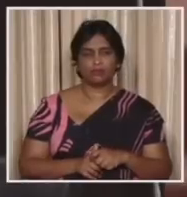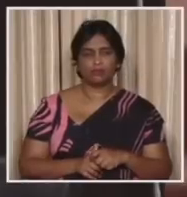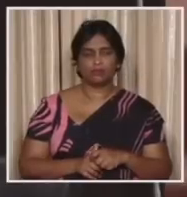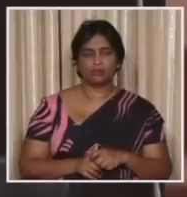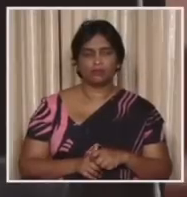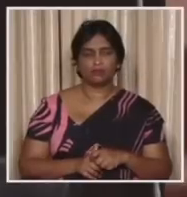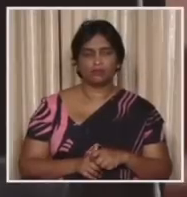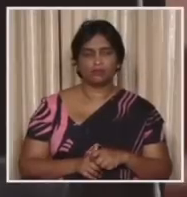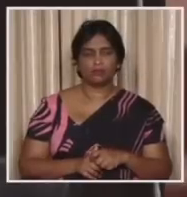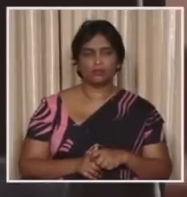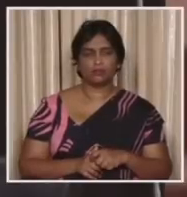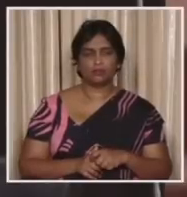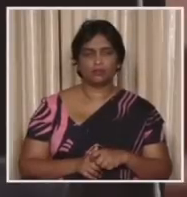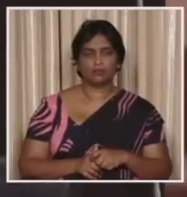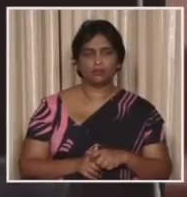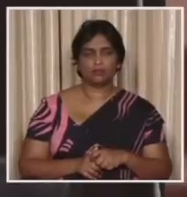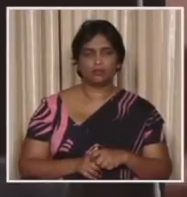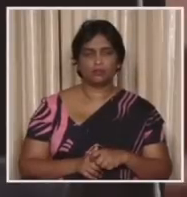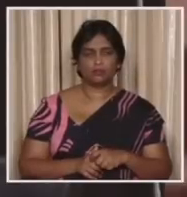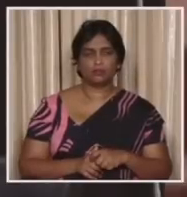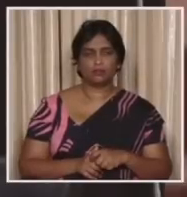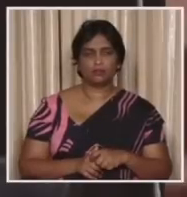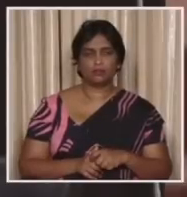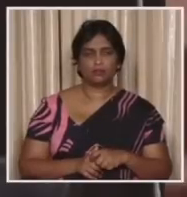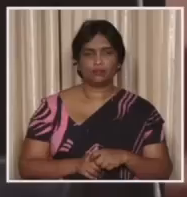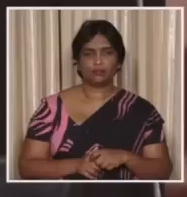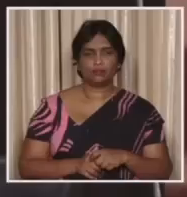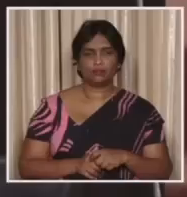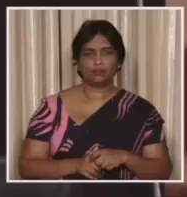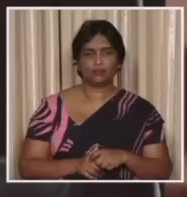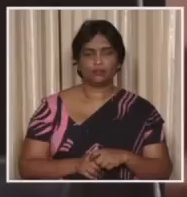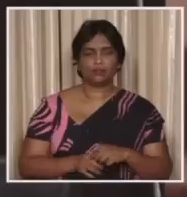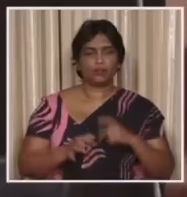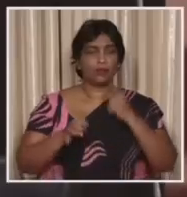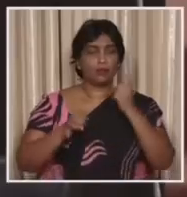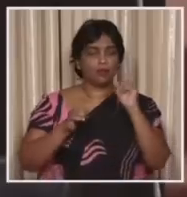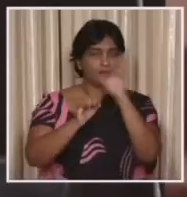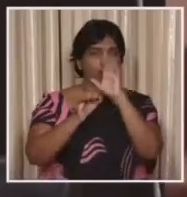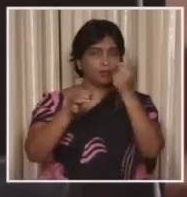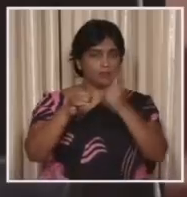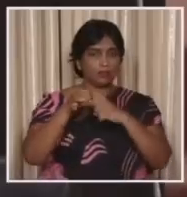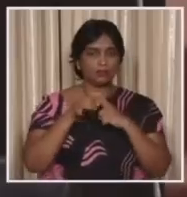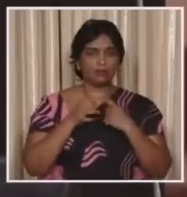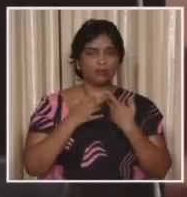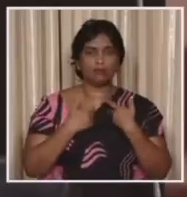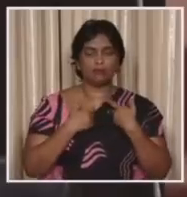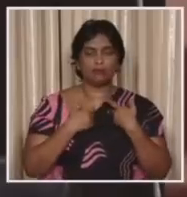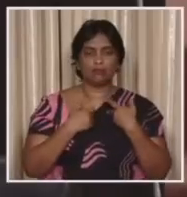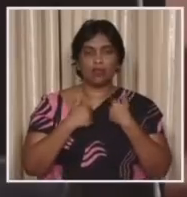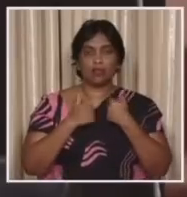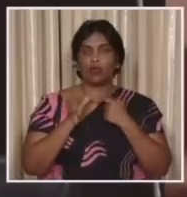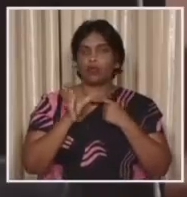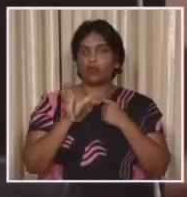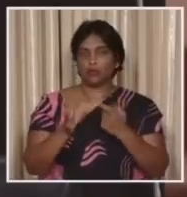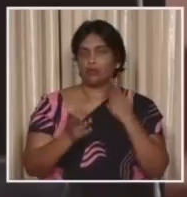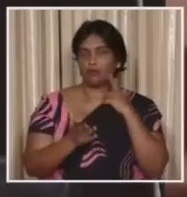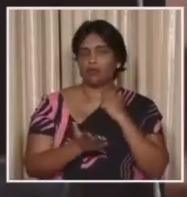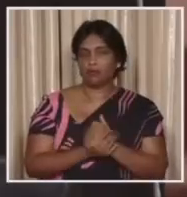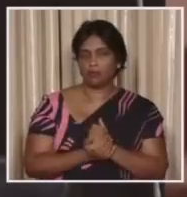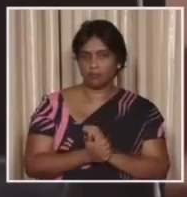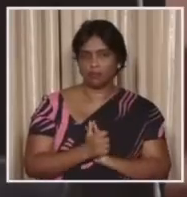ඒ ගැන හොයලා බලමු මම දැන් ඔහොම ප්‍රශ්නේ අහුවම එකපාරට මට ඒක හරියට උත්තර දෙන්න